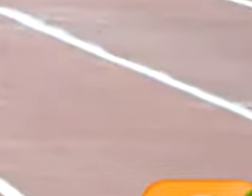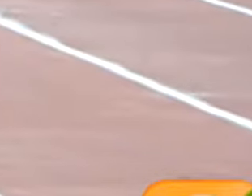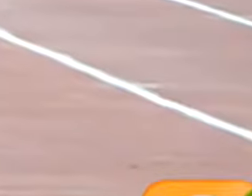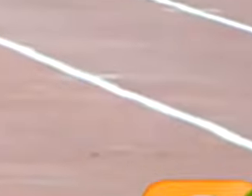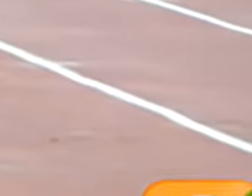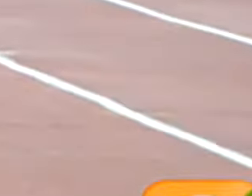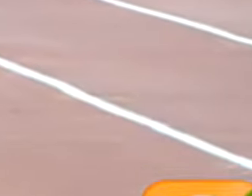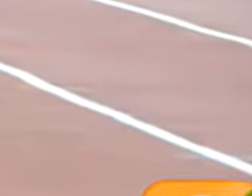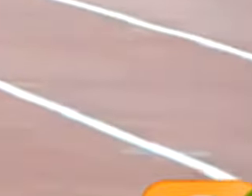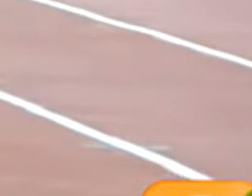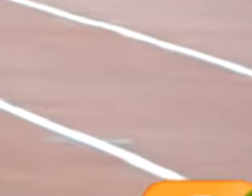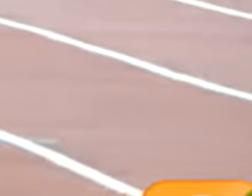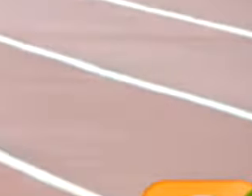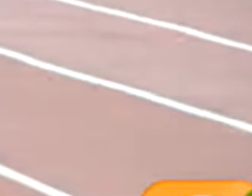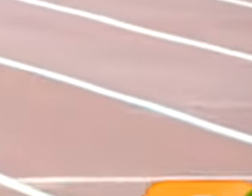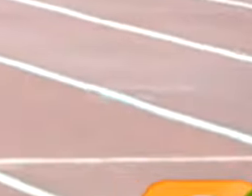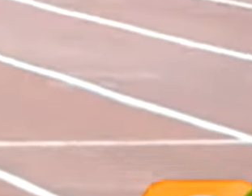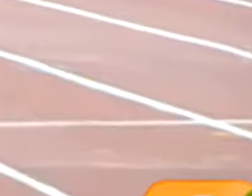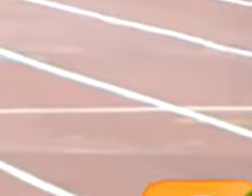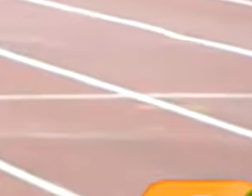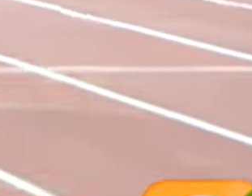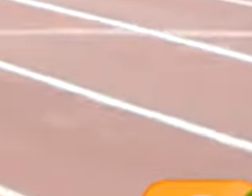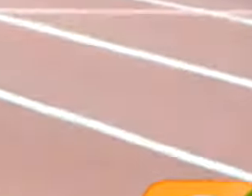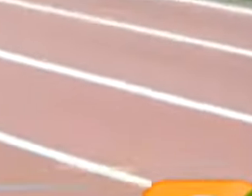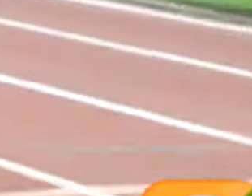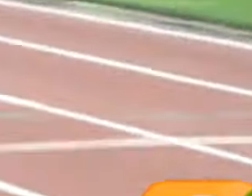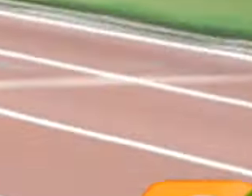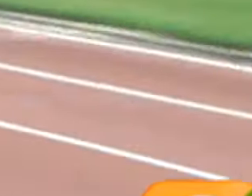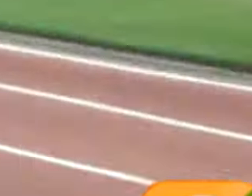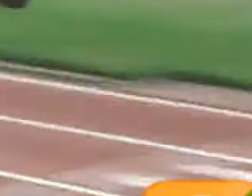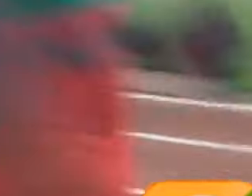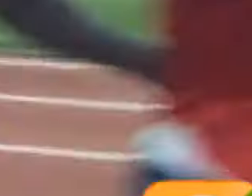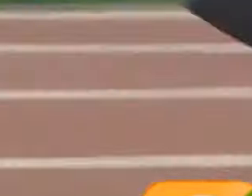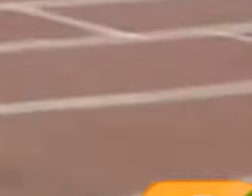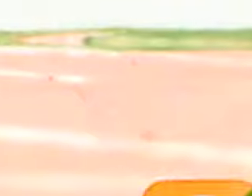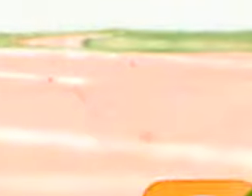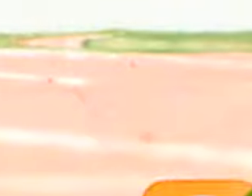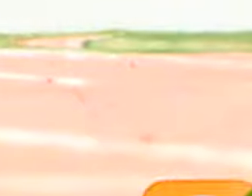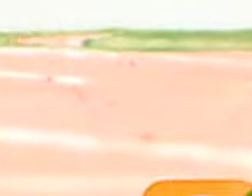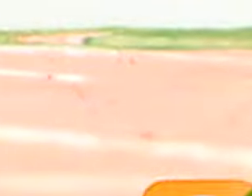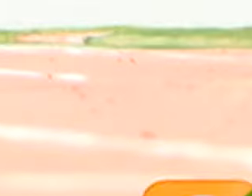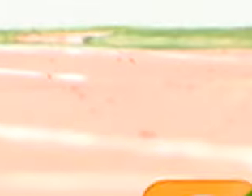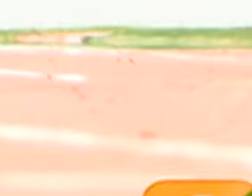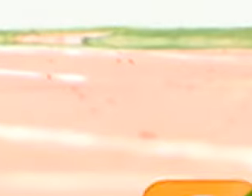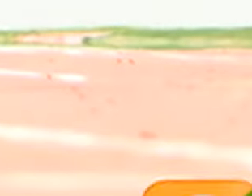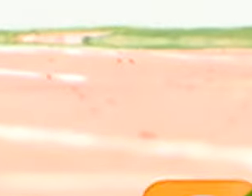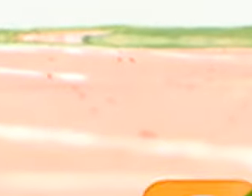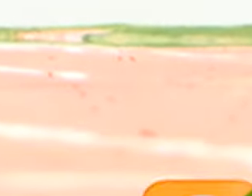Lakini nguna